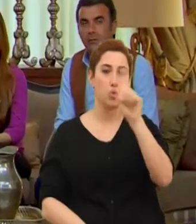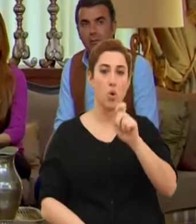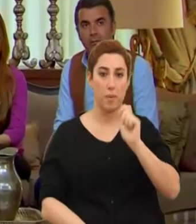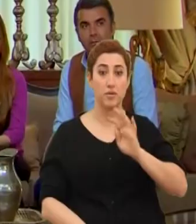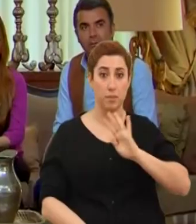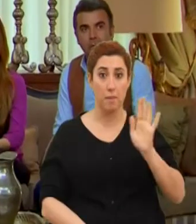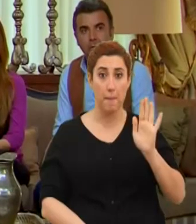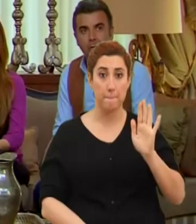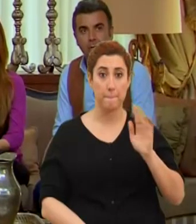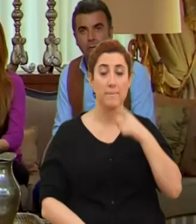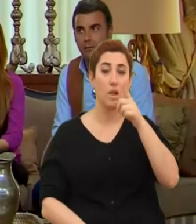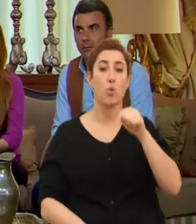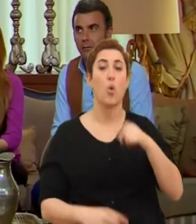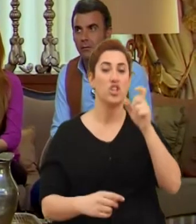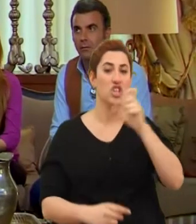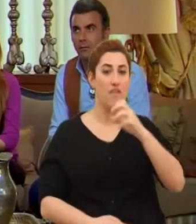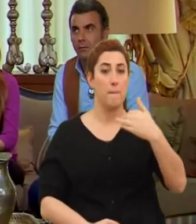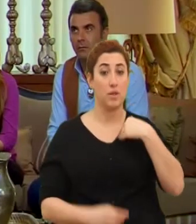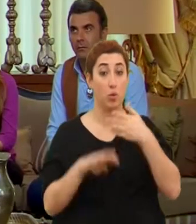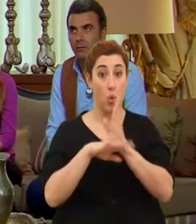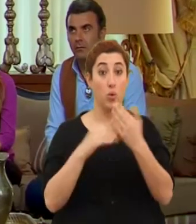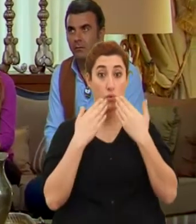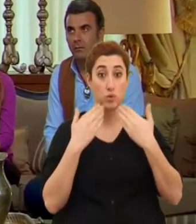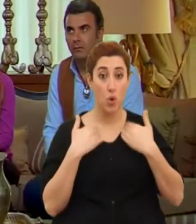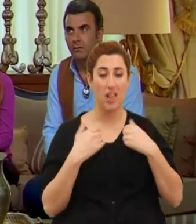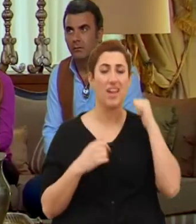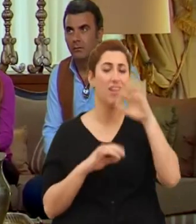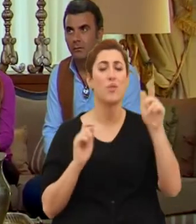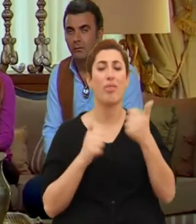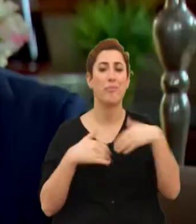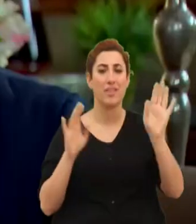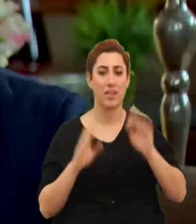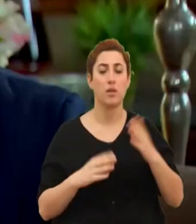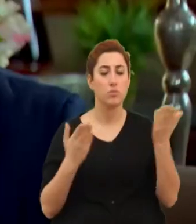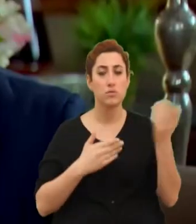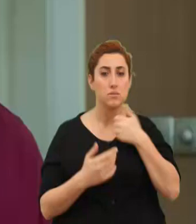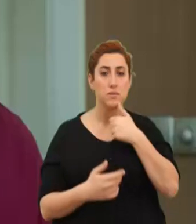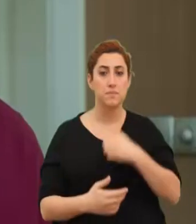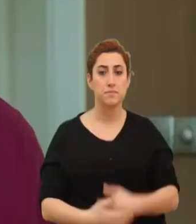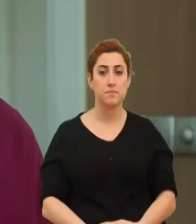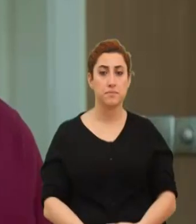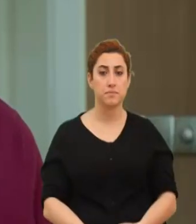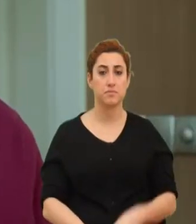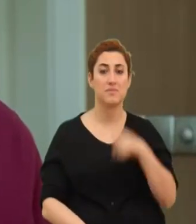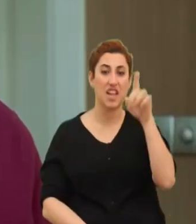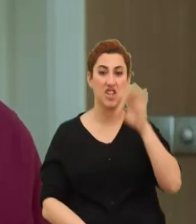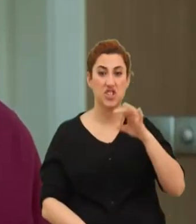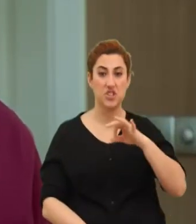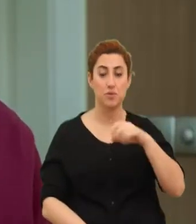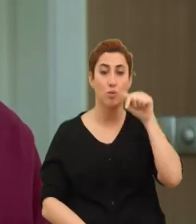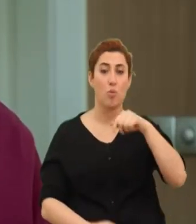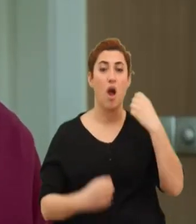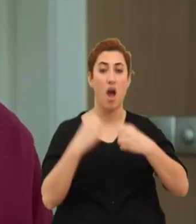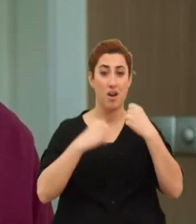soracağım, tamam mı? Sen onun cevabını bana doğru ver, gerisi mühim değil. Buyur baba. Sen şimdi